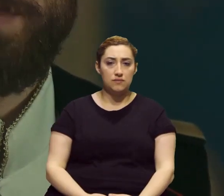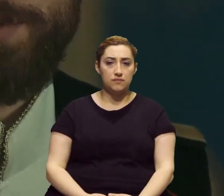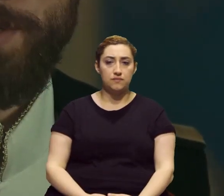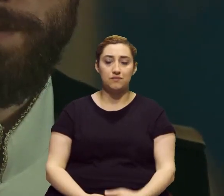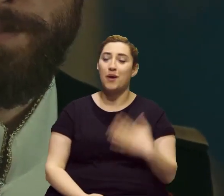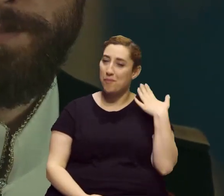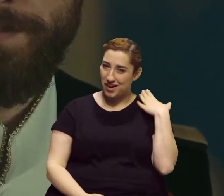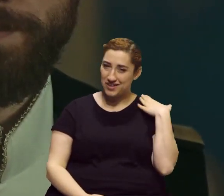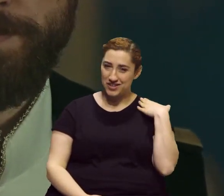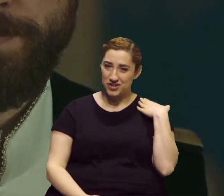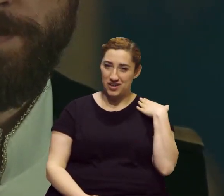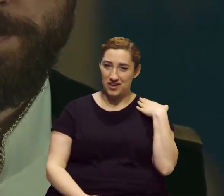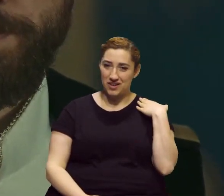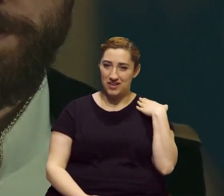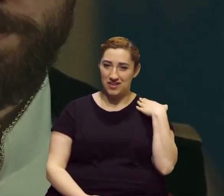Paşa,